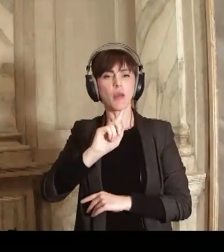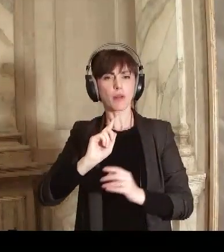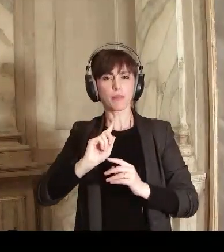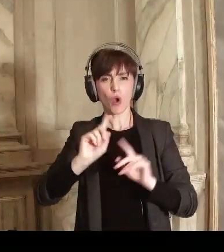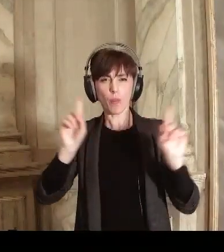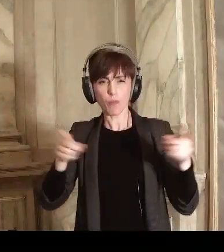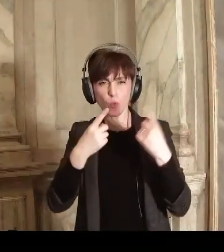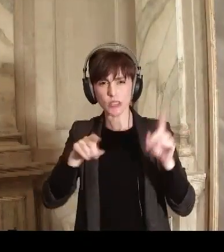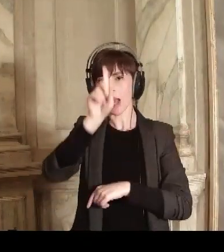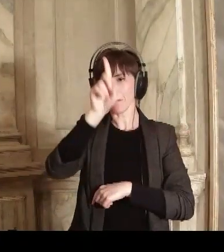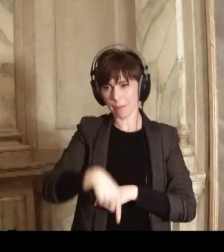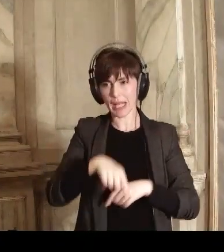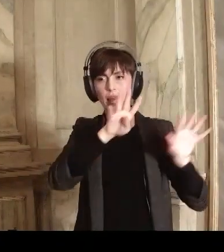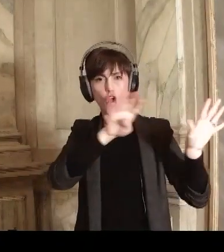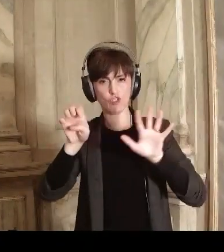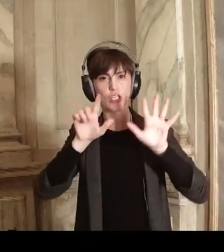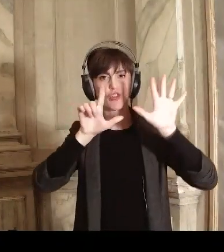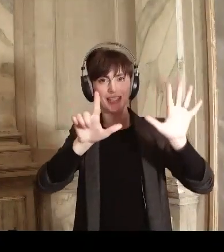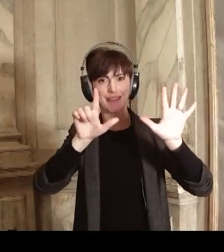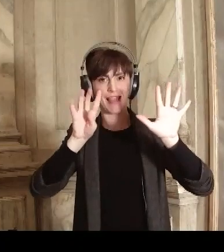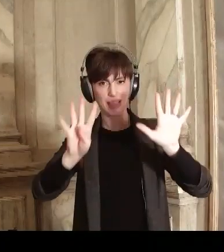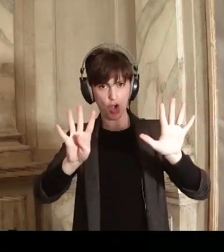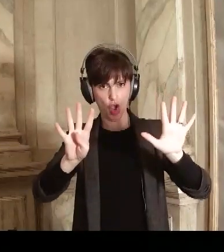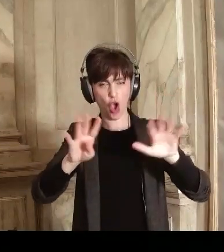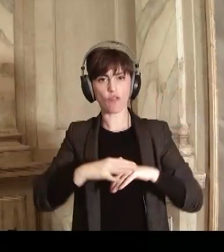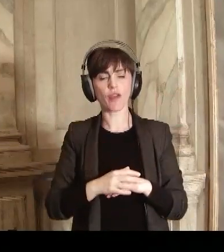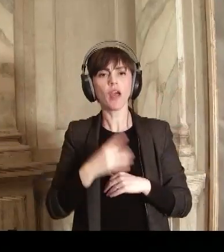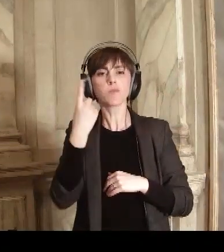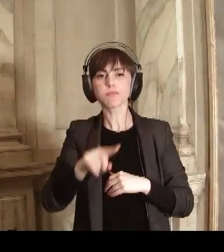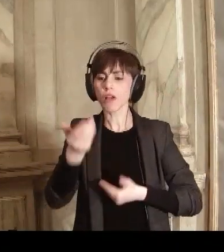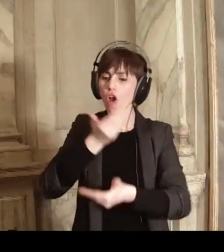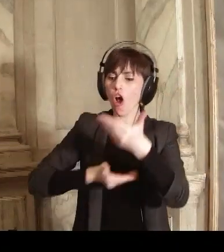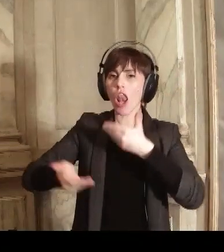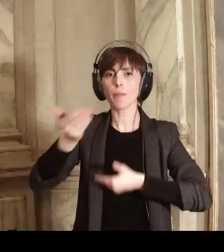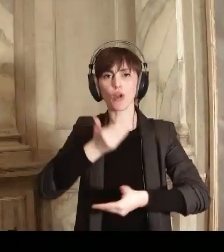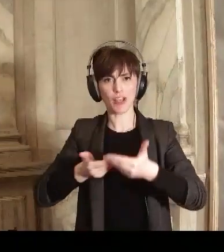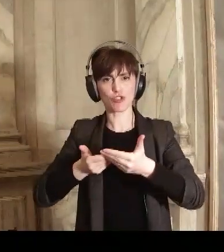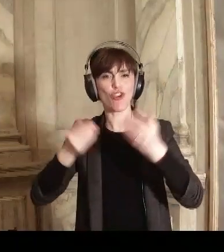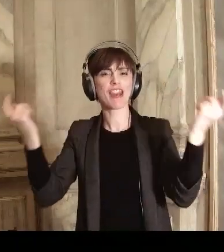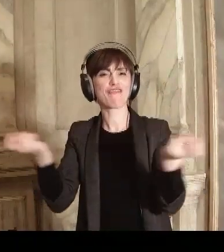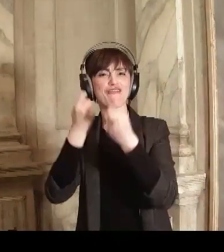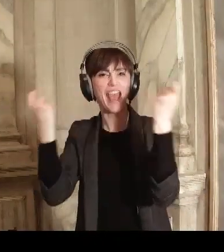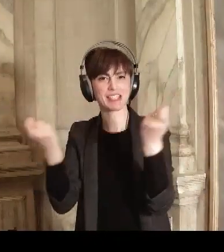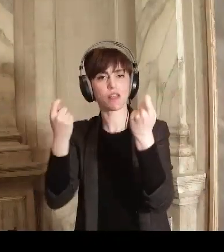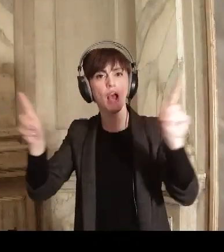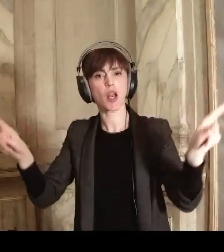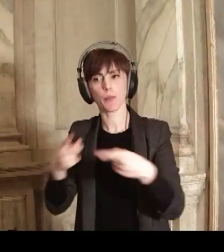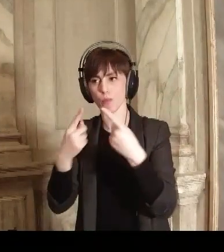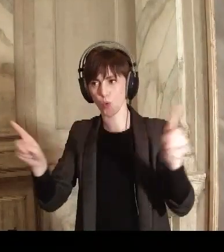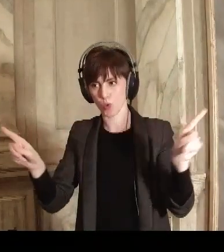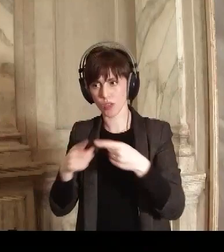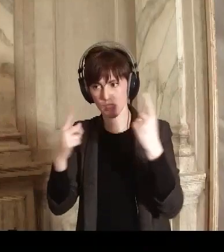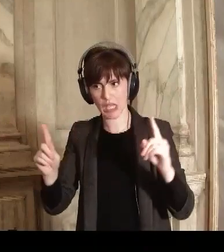una commissione della Biennale Musica in collaborazione con il Festival Donaueschingen, Musiktage, Rainy Days e